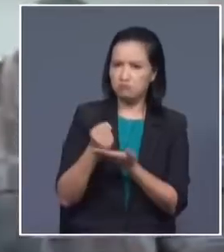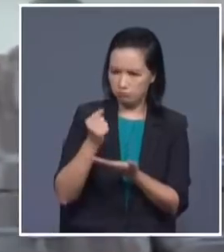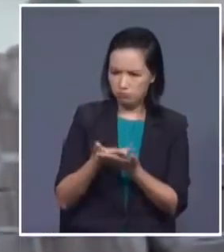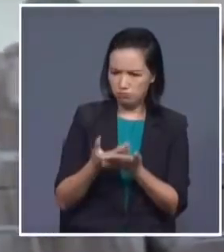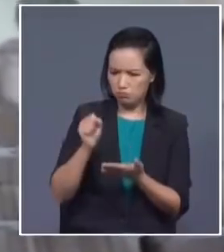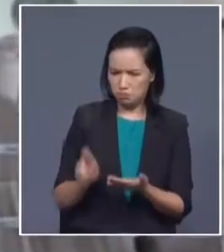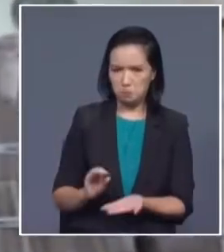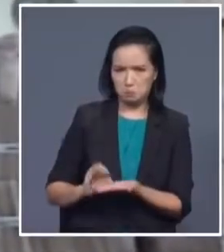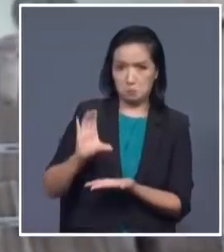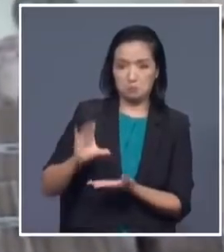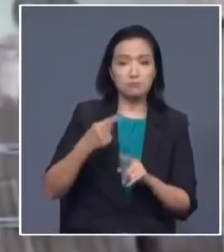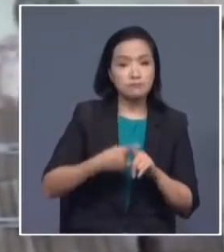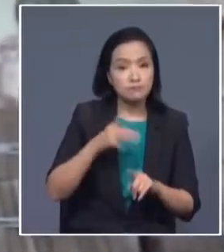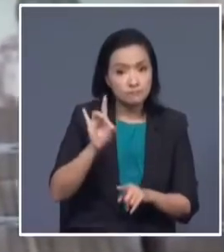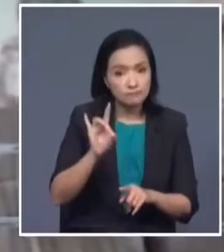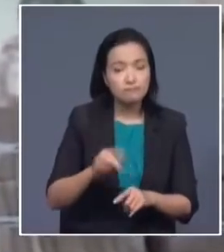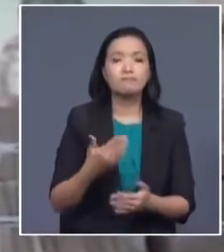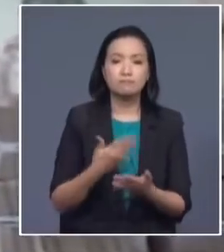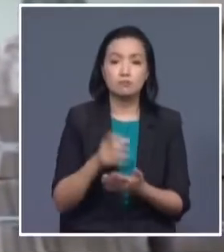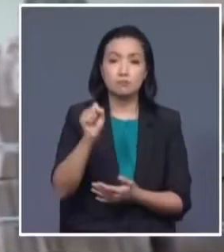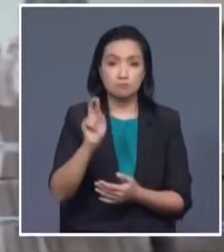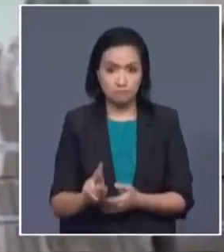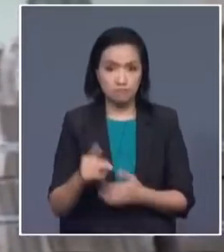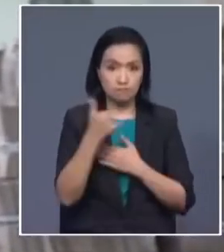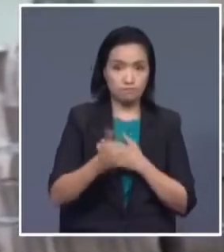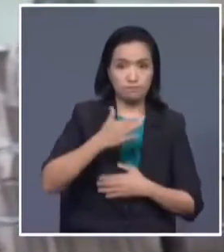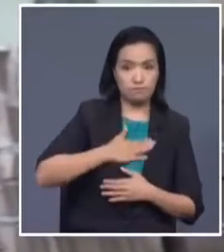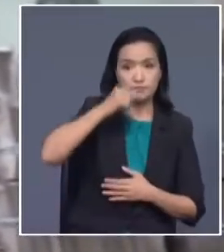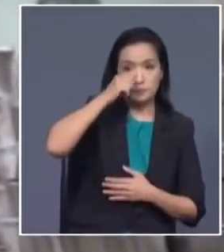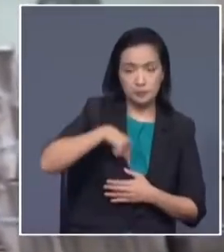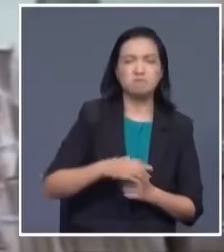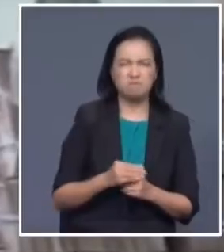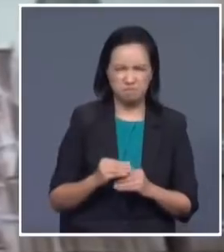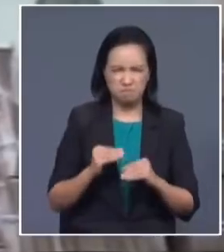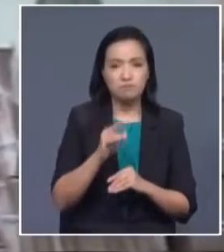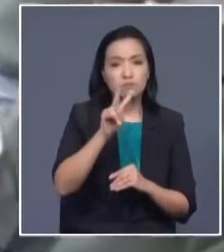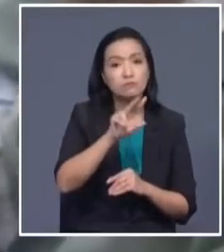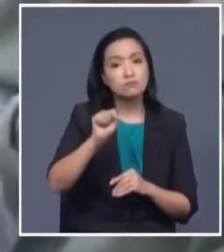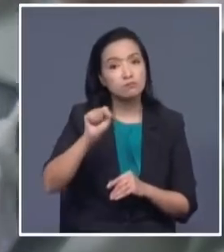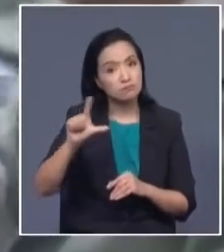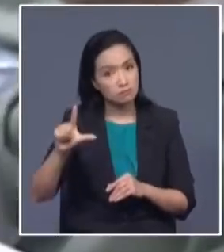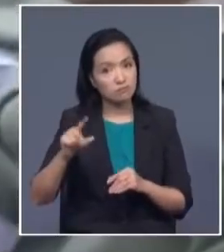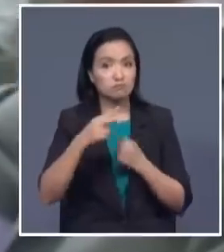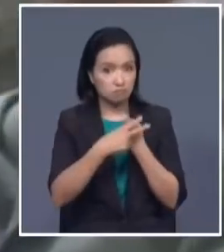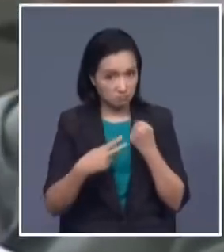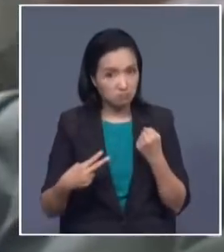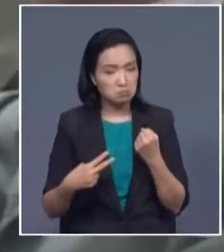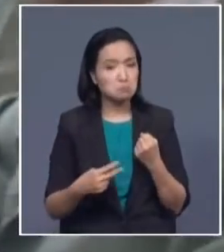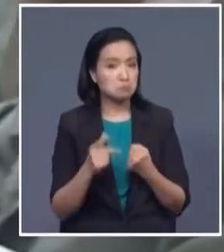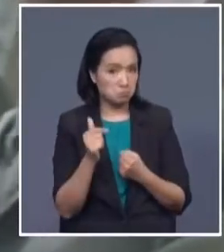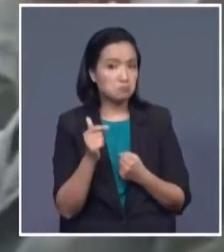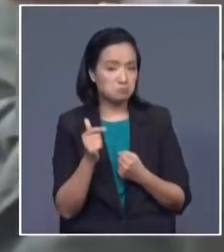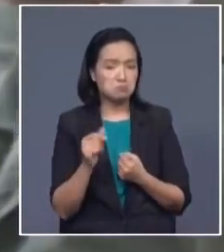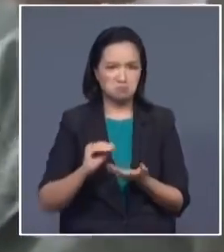สุดณสิ้นเดือนสิงหาคมเงินสำรองระหว่างประเทศของไทยอยู่ที่เกือบ200,000 ล้านดอลลาร์สหรัฐ นับว่าอยู่ในระดับที่สู